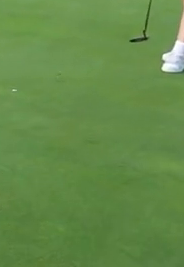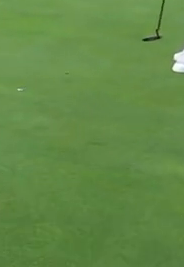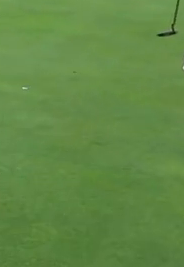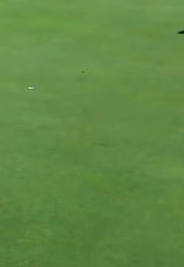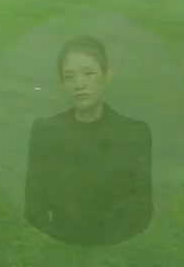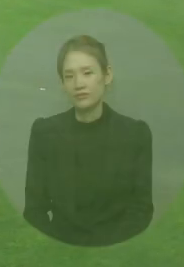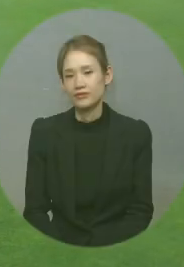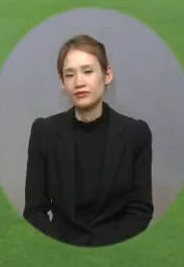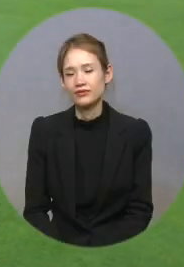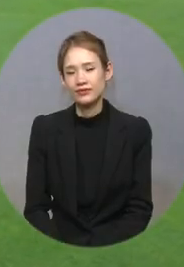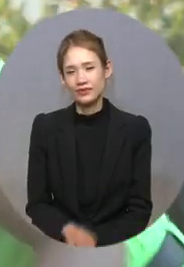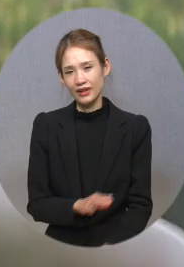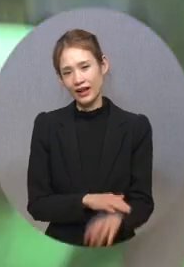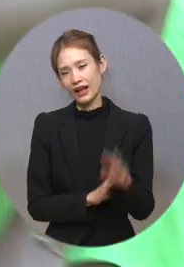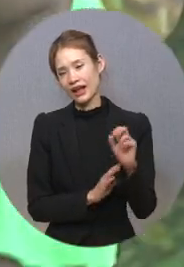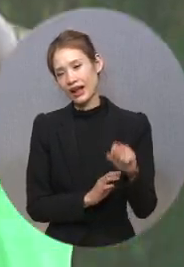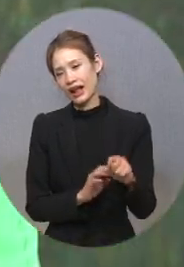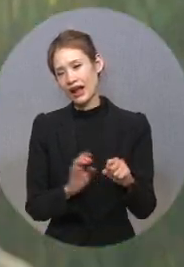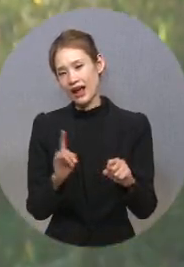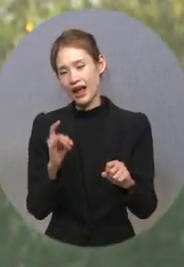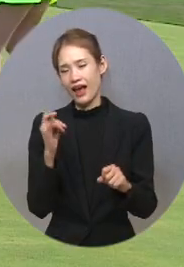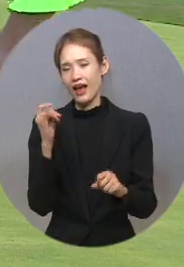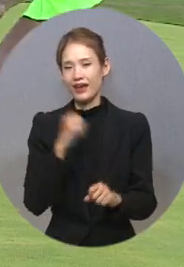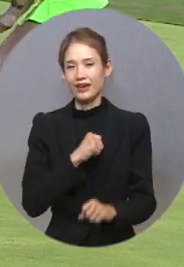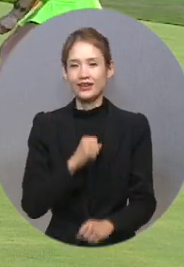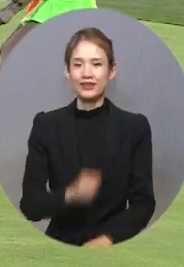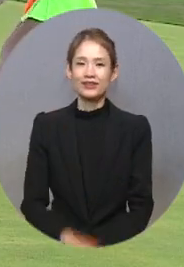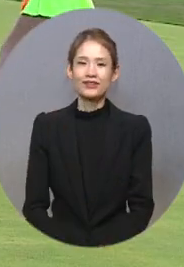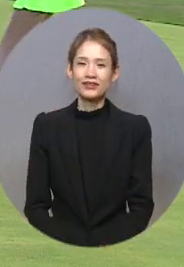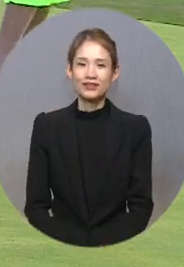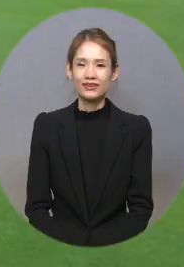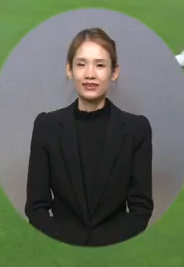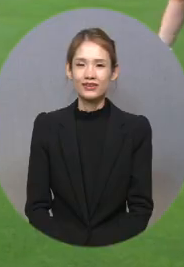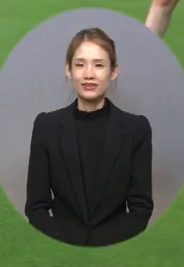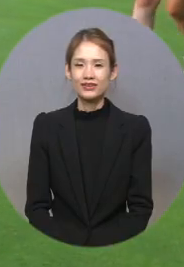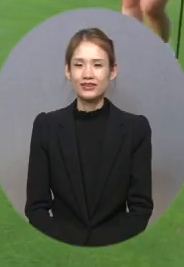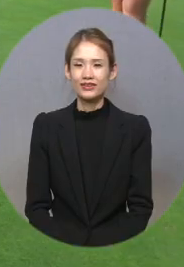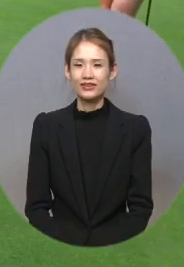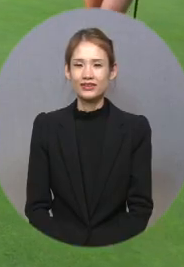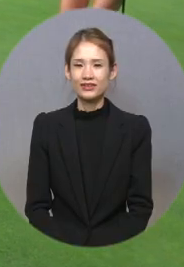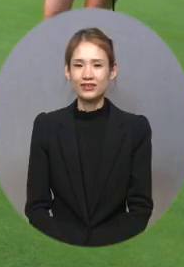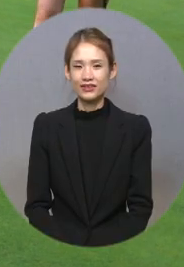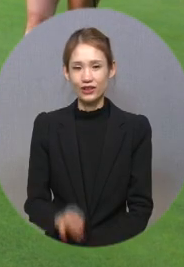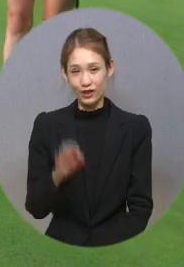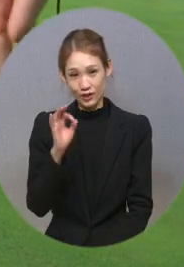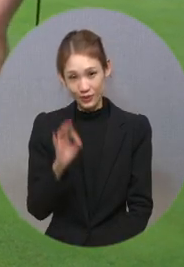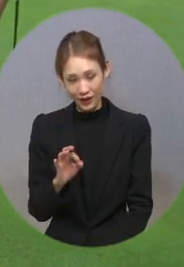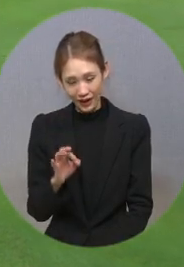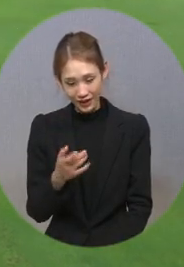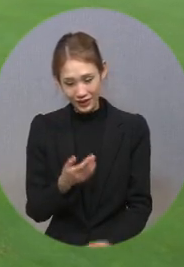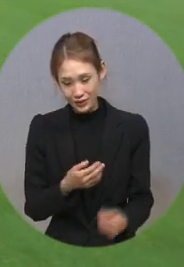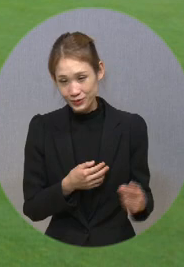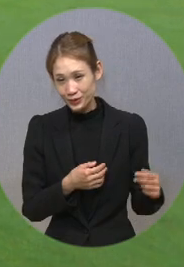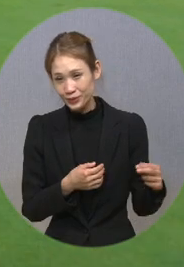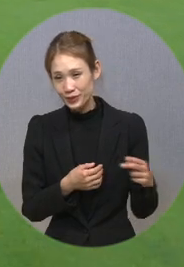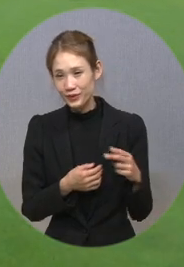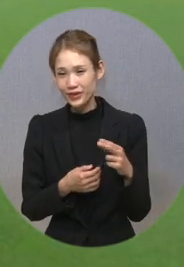야, 연애. 어. 아. 야, 연애. 어. 아. 야, 연애. 어. 아. 근데 봤어? 끝으로 갔어. 어.